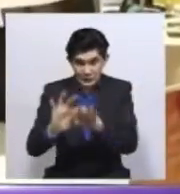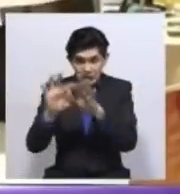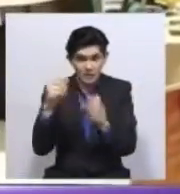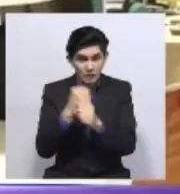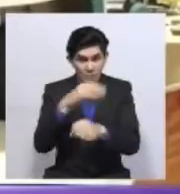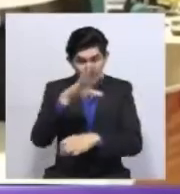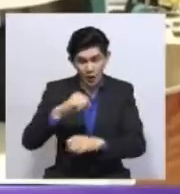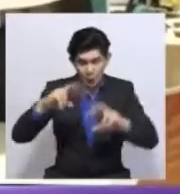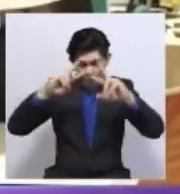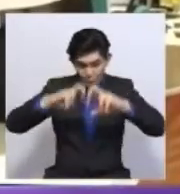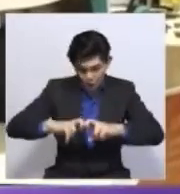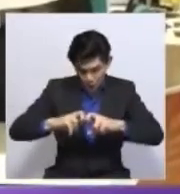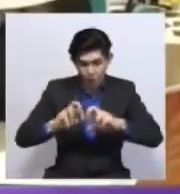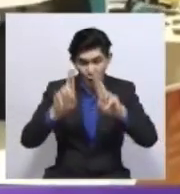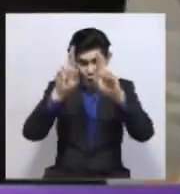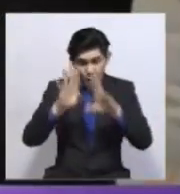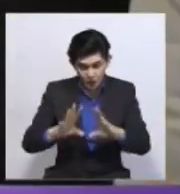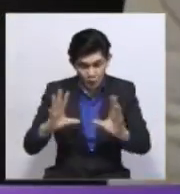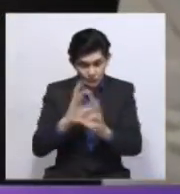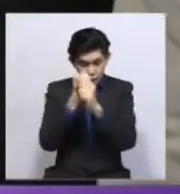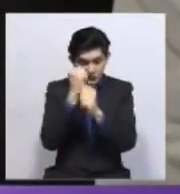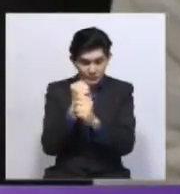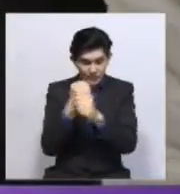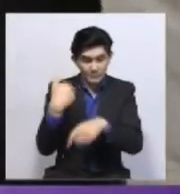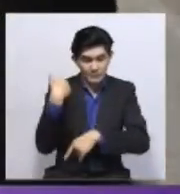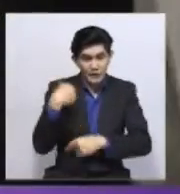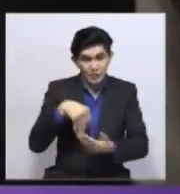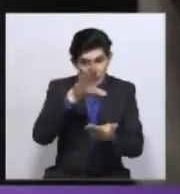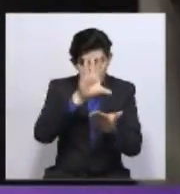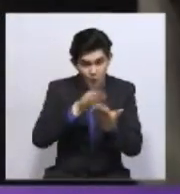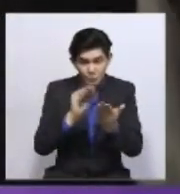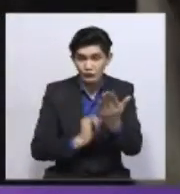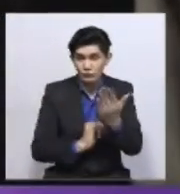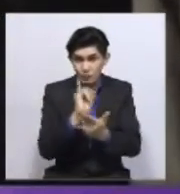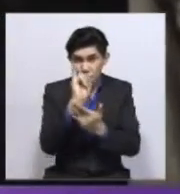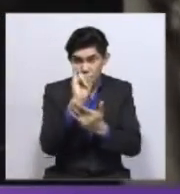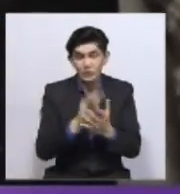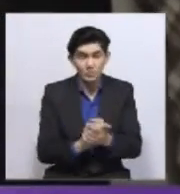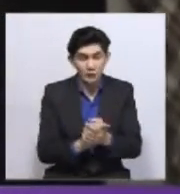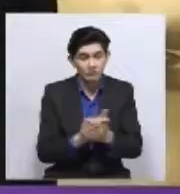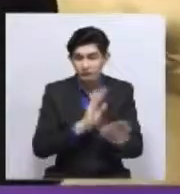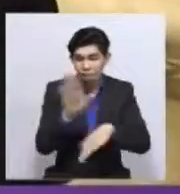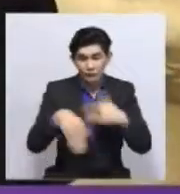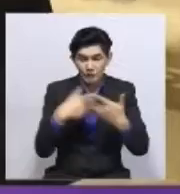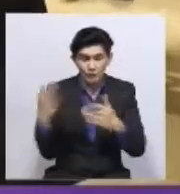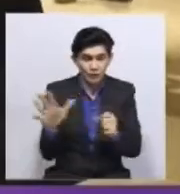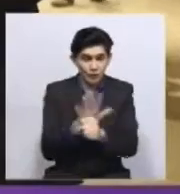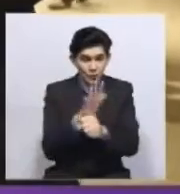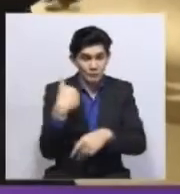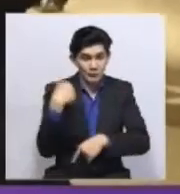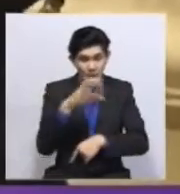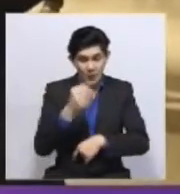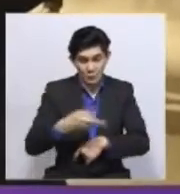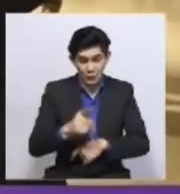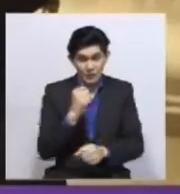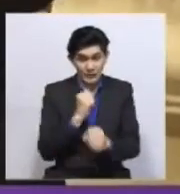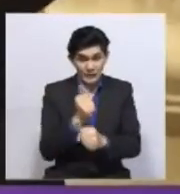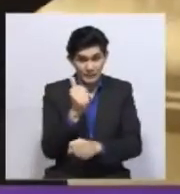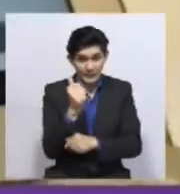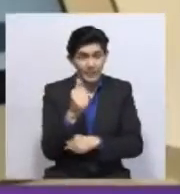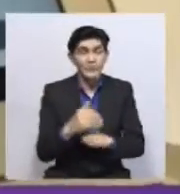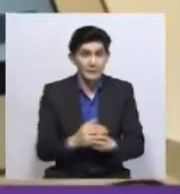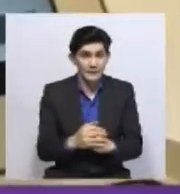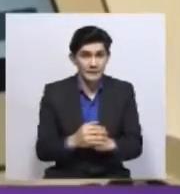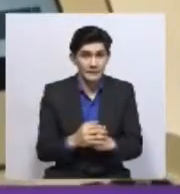นำไปวิเคราะห์ผ่านระบบประมวลผลซึ่งจะทำให้ได้ข้อมูลต่างๆที่ถูกต้องรอบด้านสามารถนำไปใช้ให้เกิดประโยชน์ในทุ